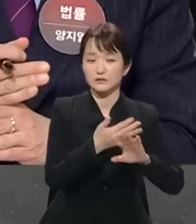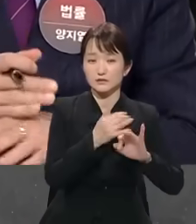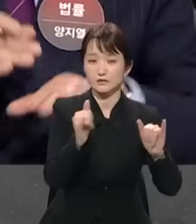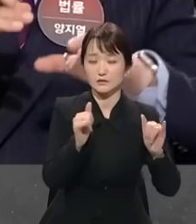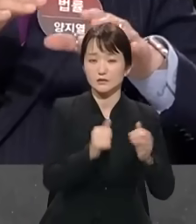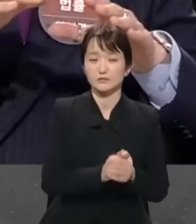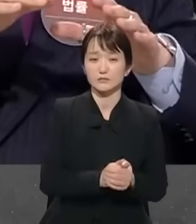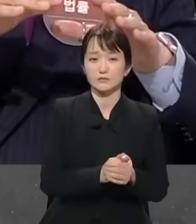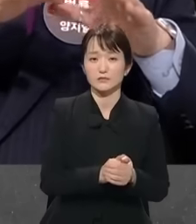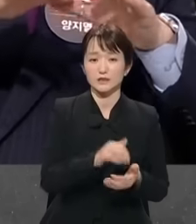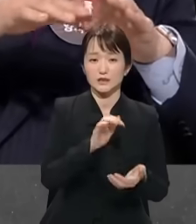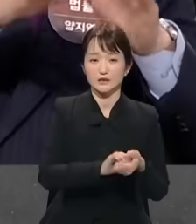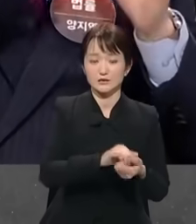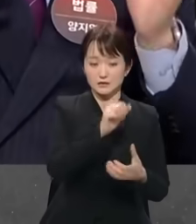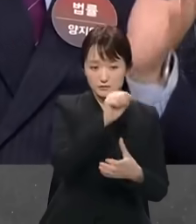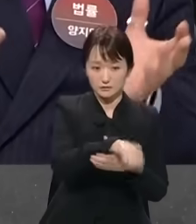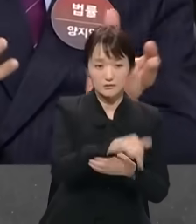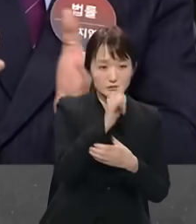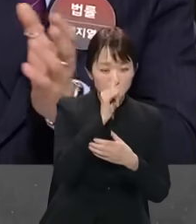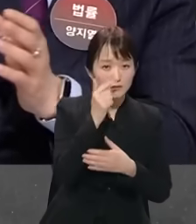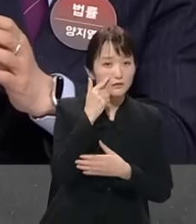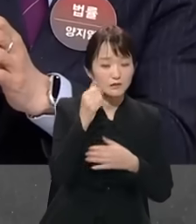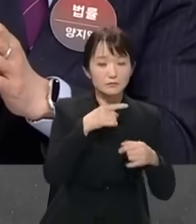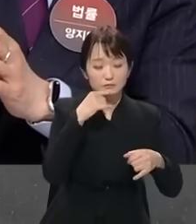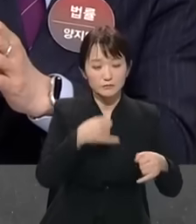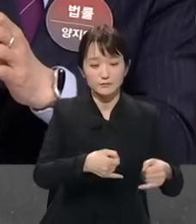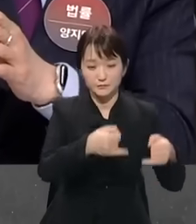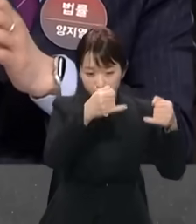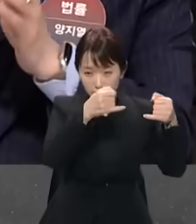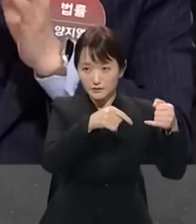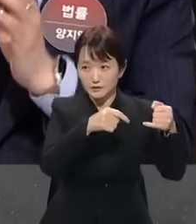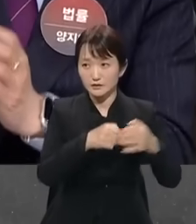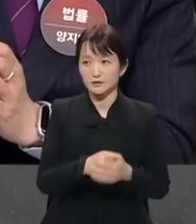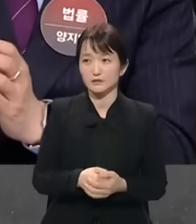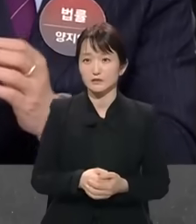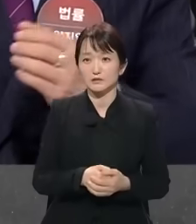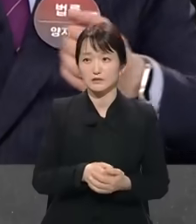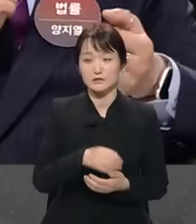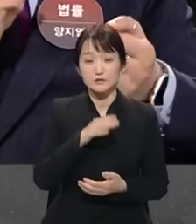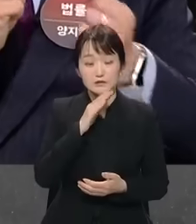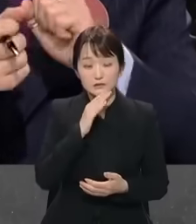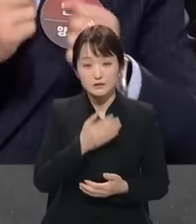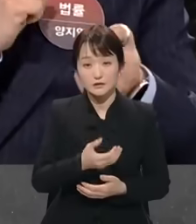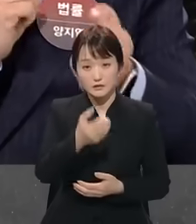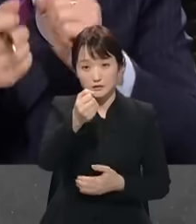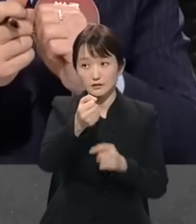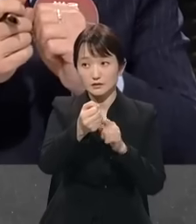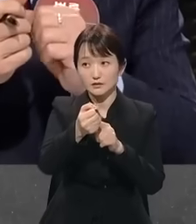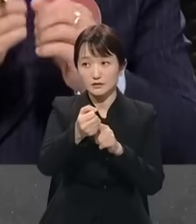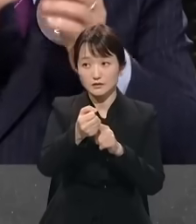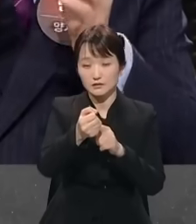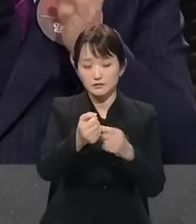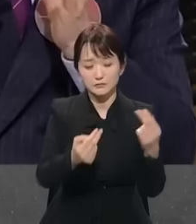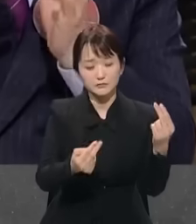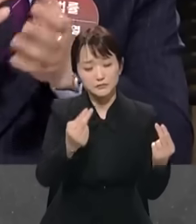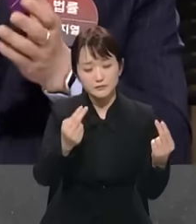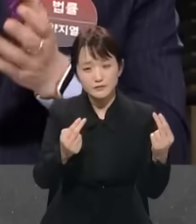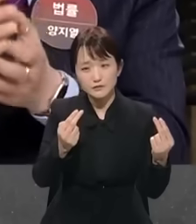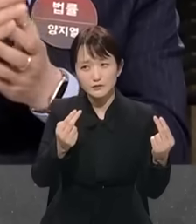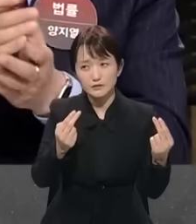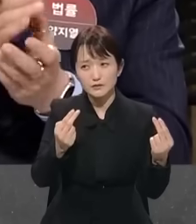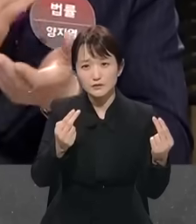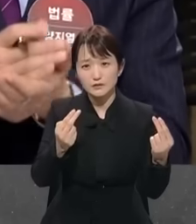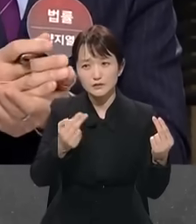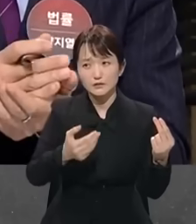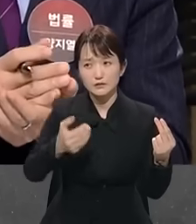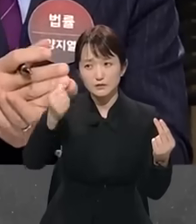했지만 문제는 그게 아버지 빚과 이 그 지금 실제로 가지고 있는 것과를 이렇게 견해 봐서 그